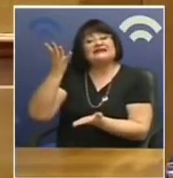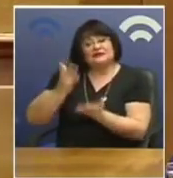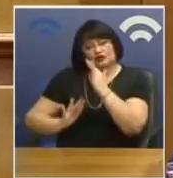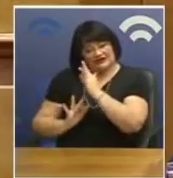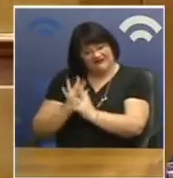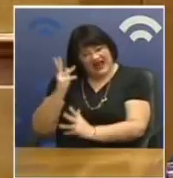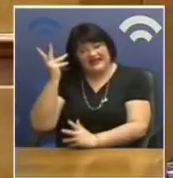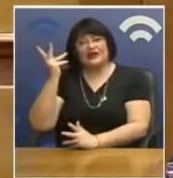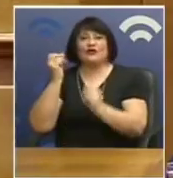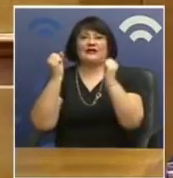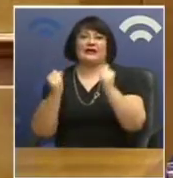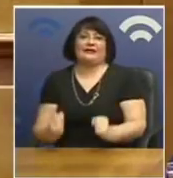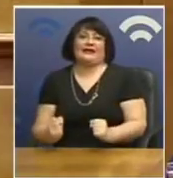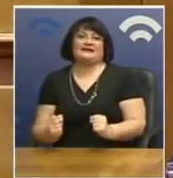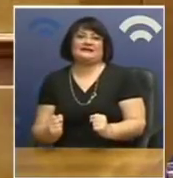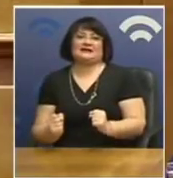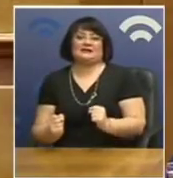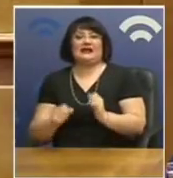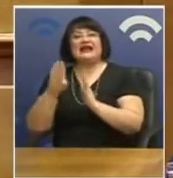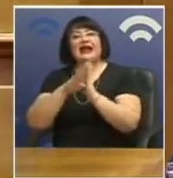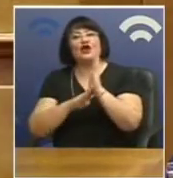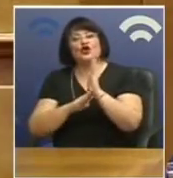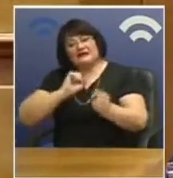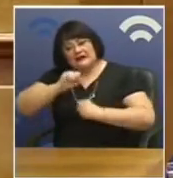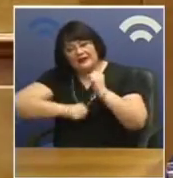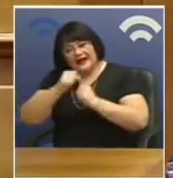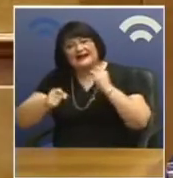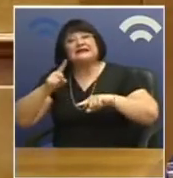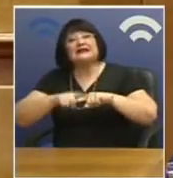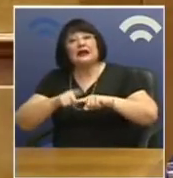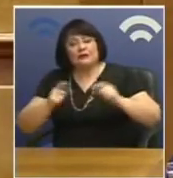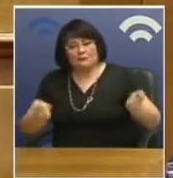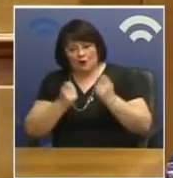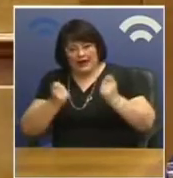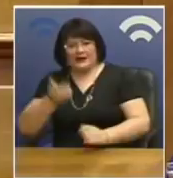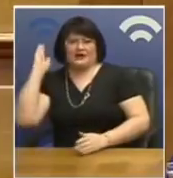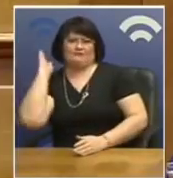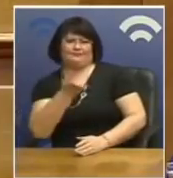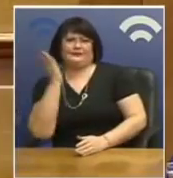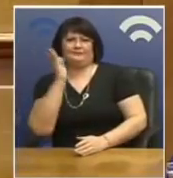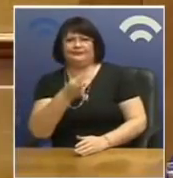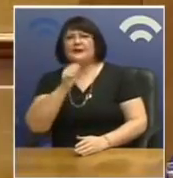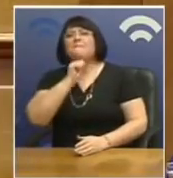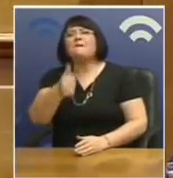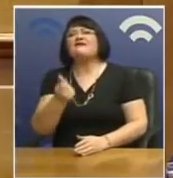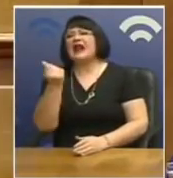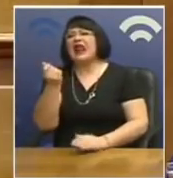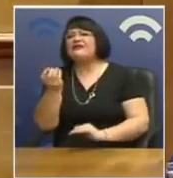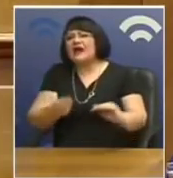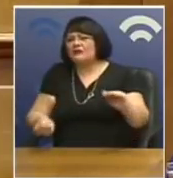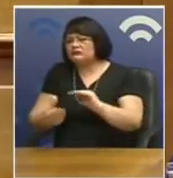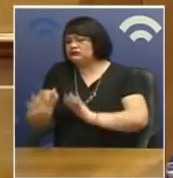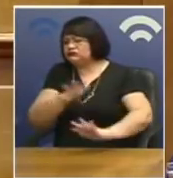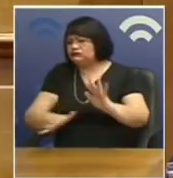πεδίο κανόνων και δράσεων όσον αφορά την καταπολέμηση του ξεπλήματος χρήματος και